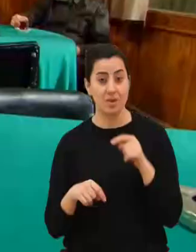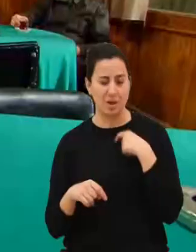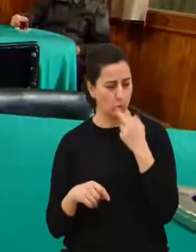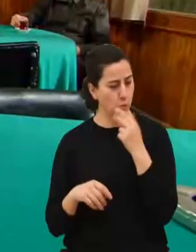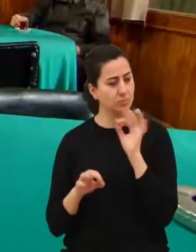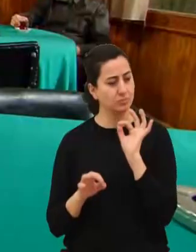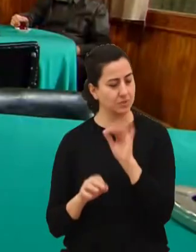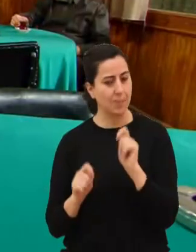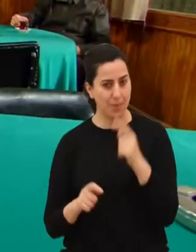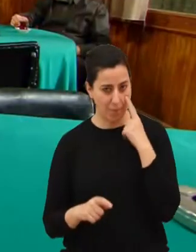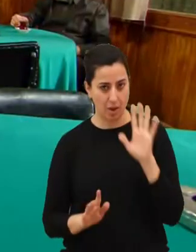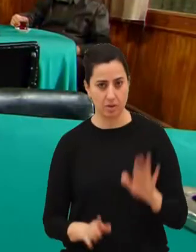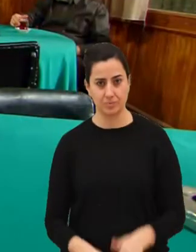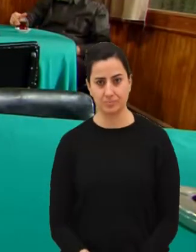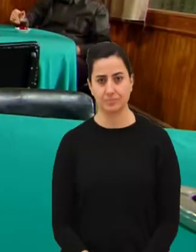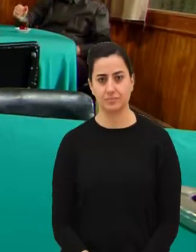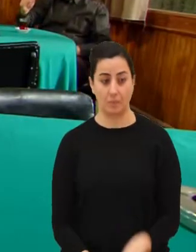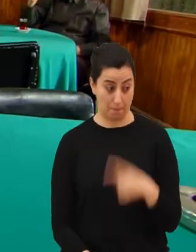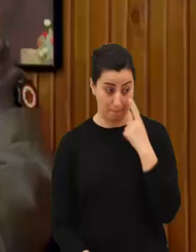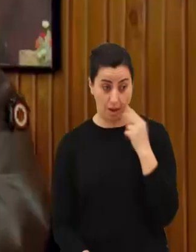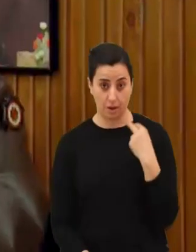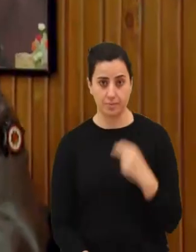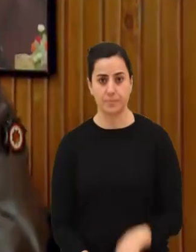konuştururum. Konuşturmasını bülürüm. Bak şimdi.